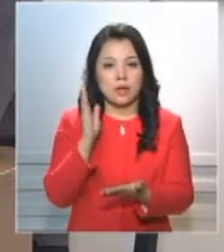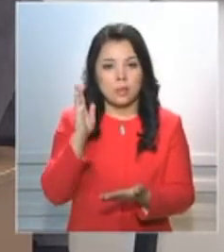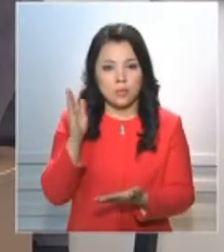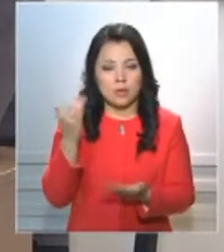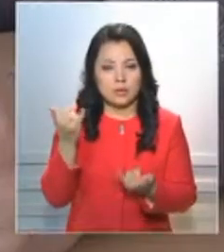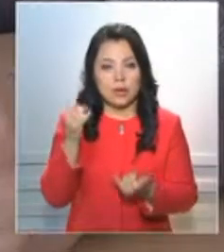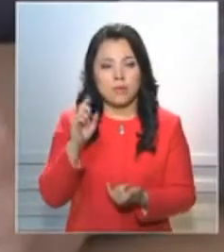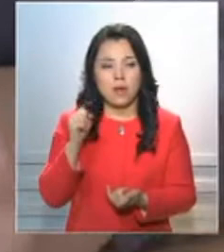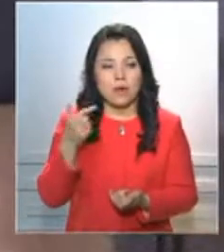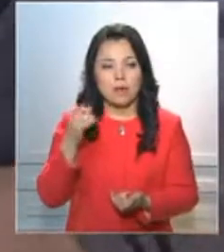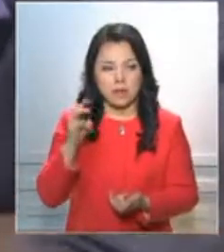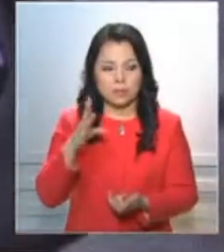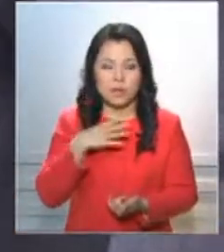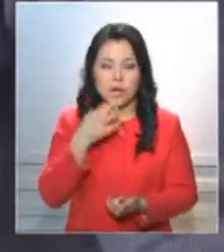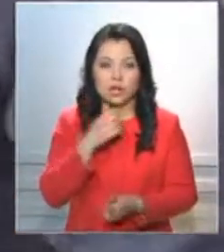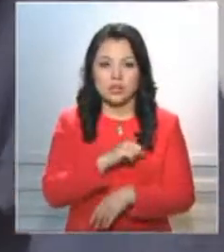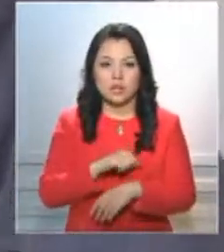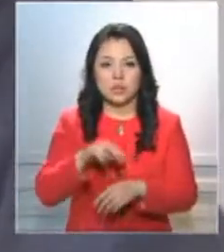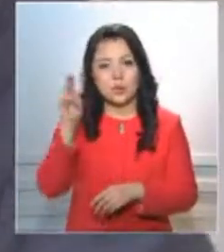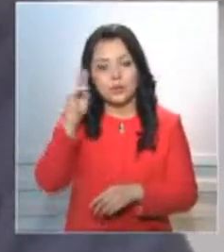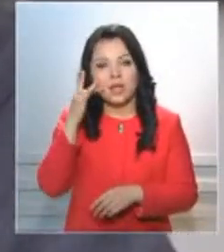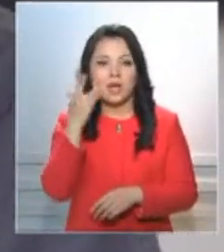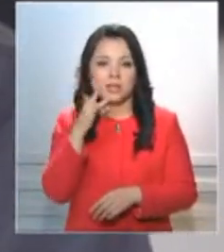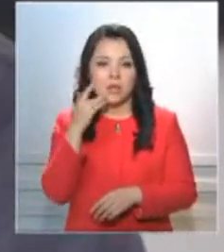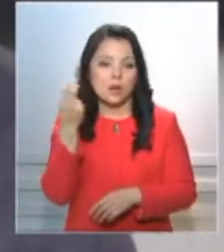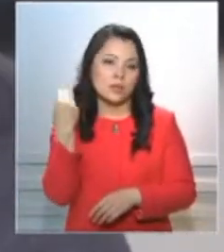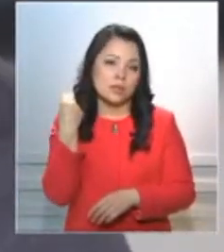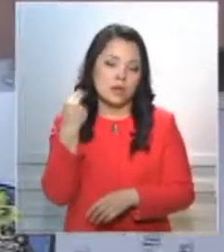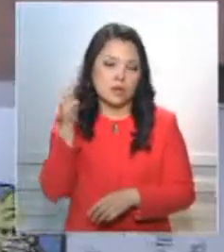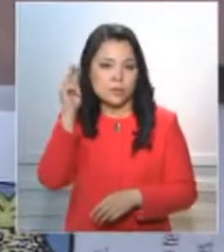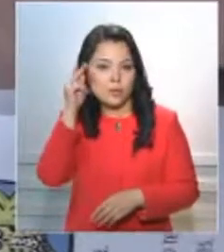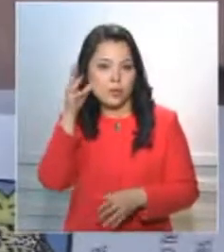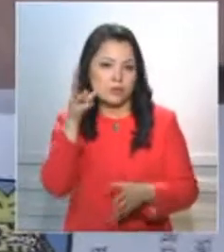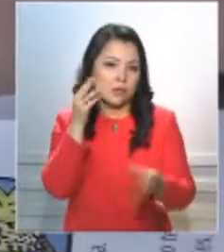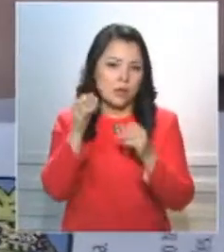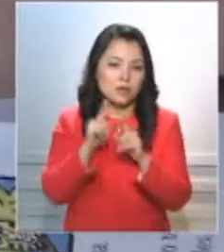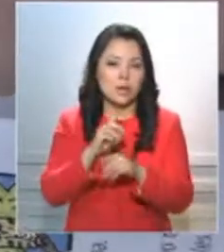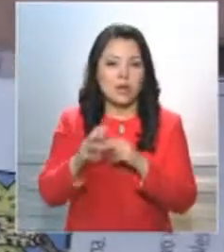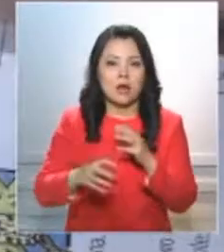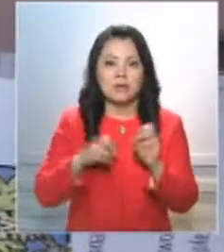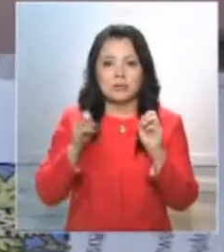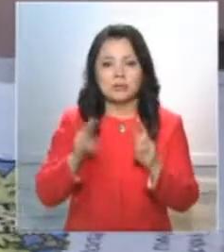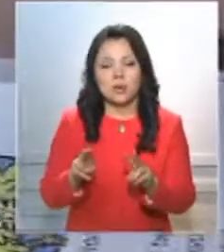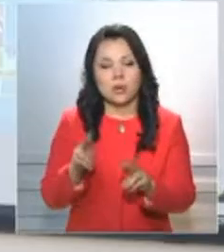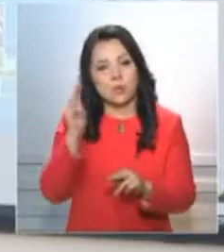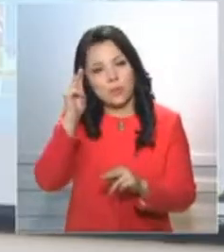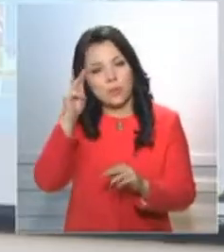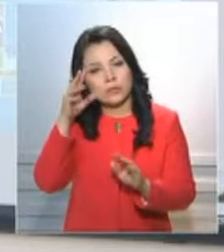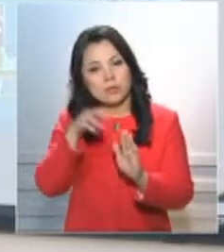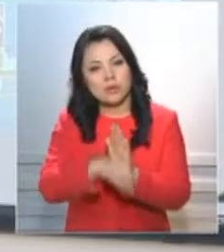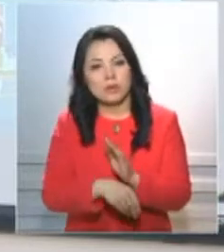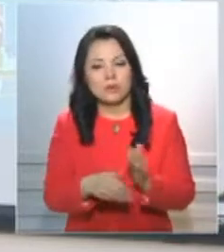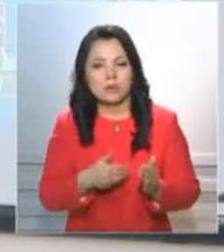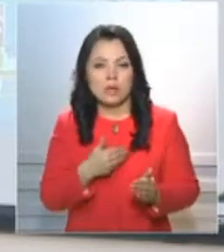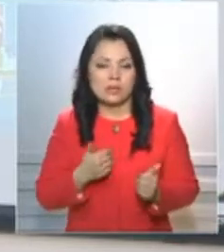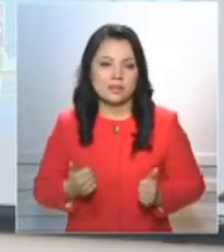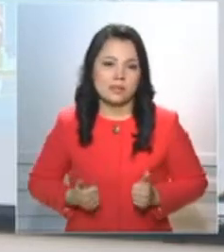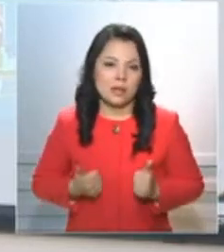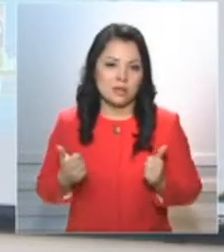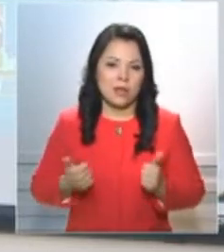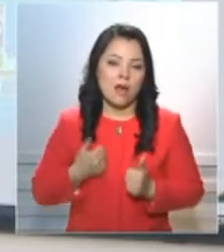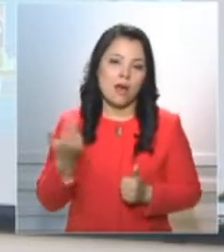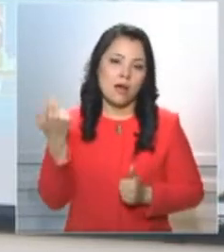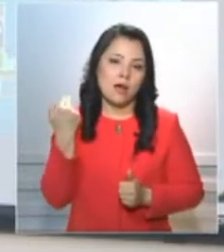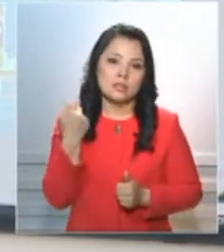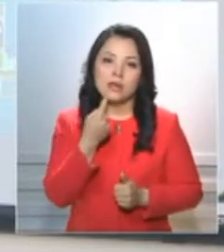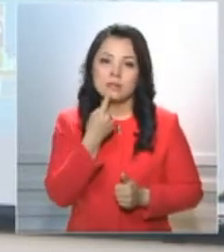Бағланның арманы шет тілін жетік меңгеріп, әлемнің жетекші жоғарғы оқу орындарының біріне түсу. Қазір таңда ағылшын